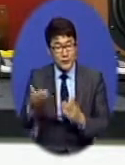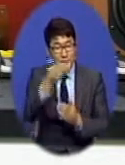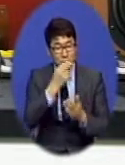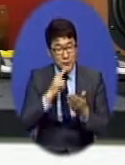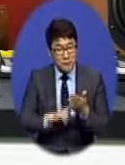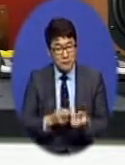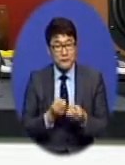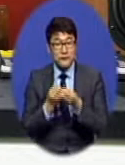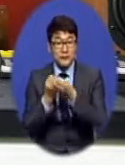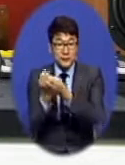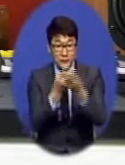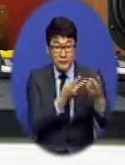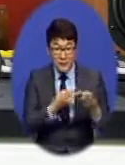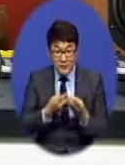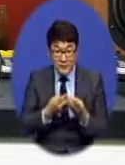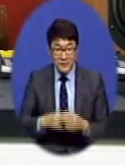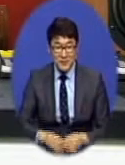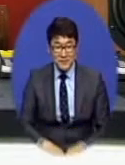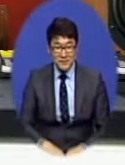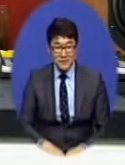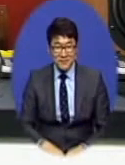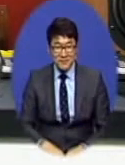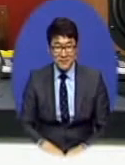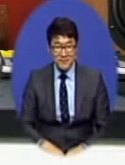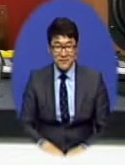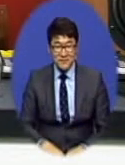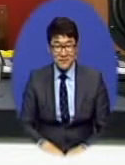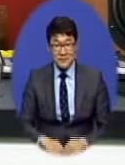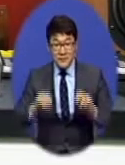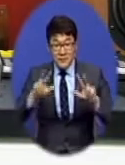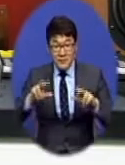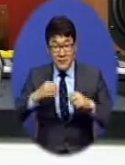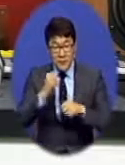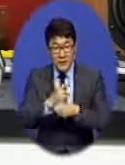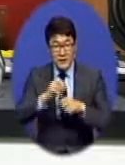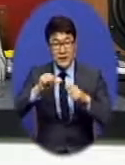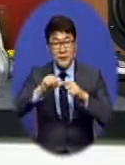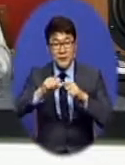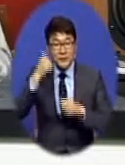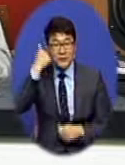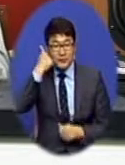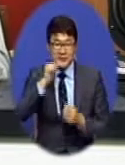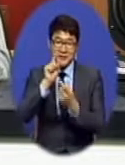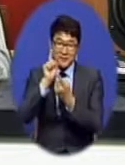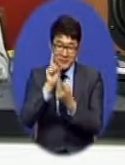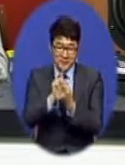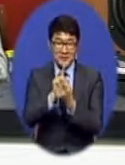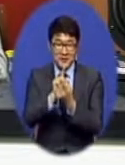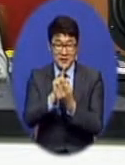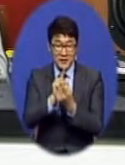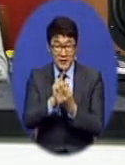공동 브랜드 제품을 드립니다. 자, 이제 5번째 참가자 만나보러 또 갈까요?